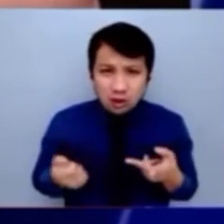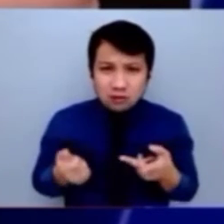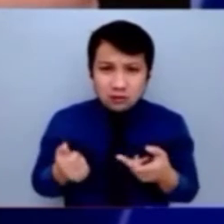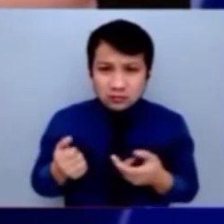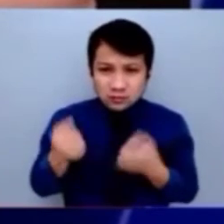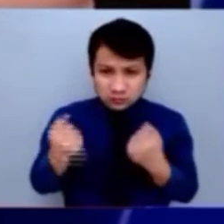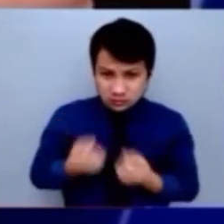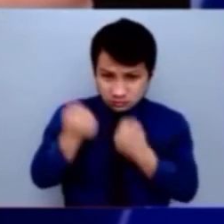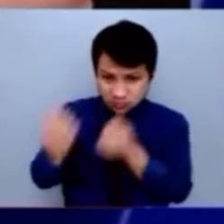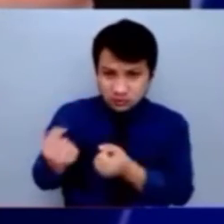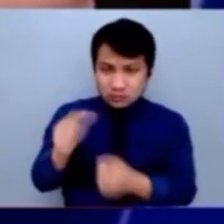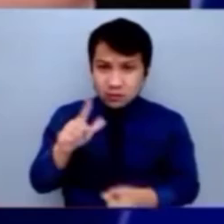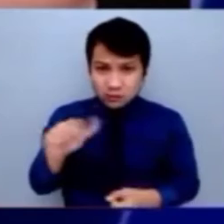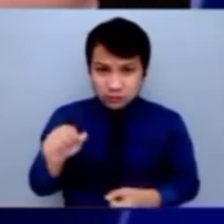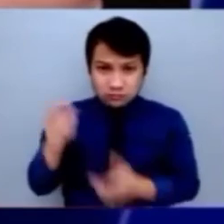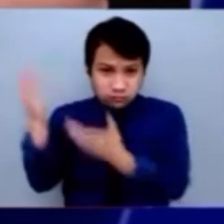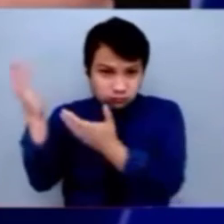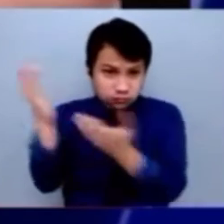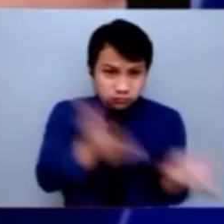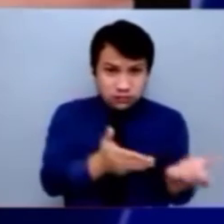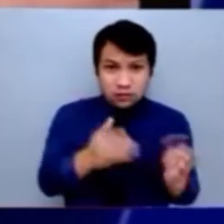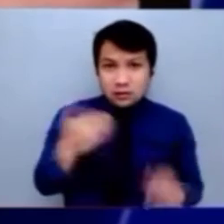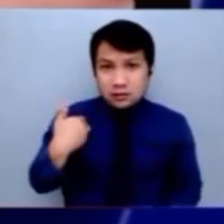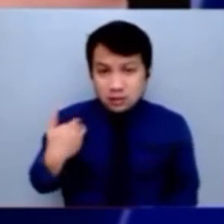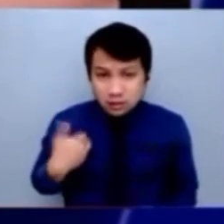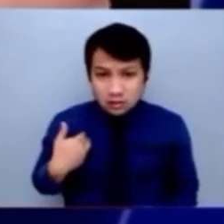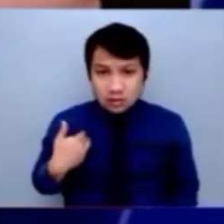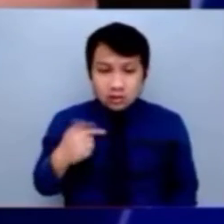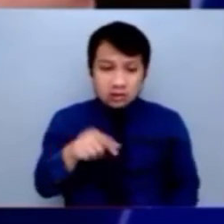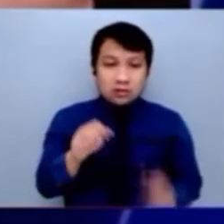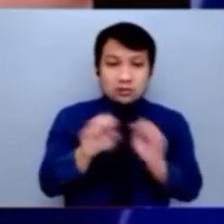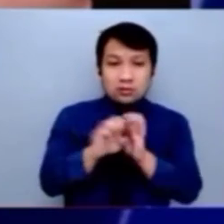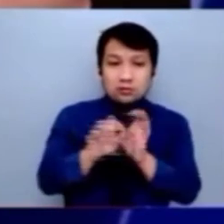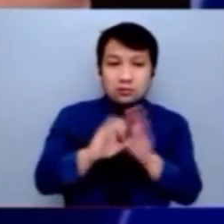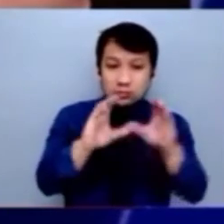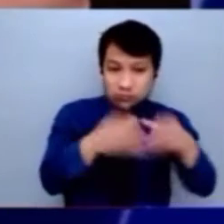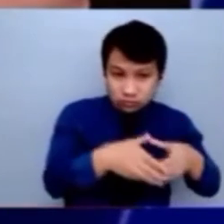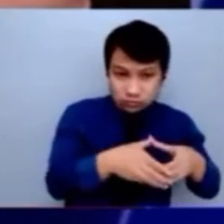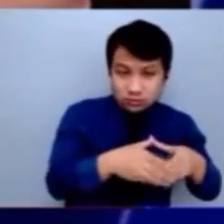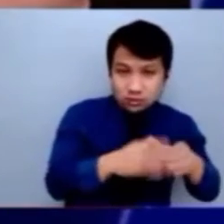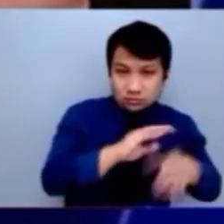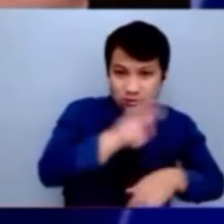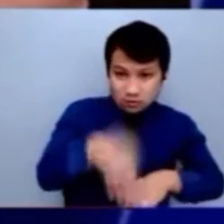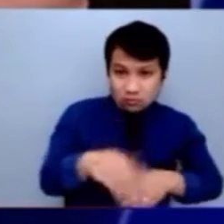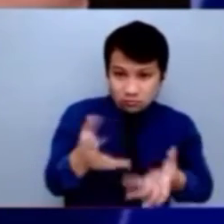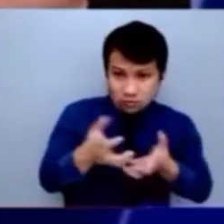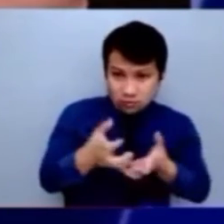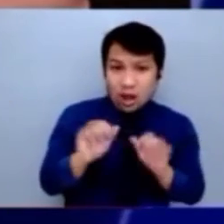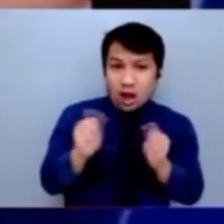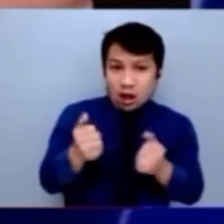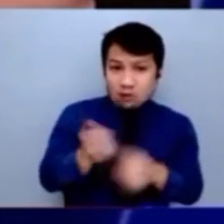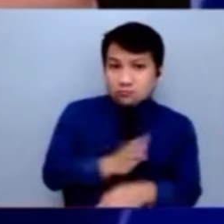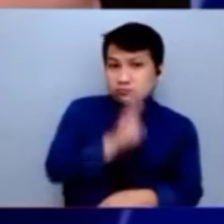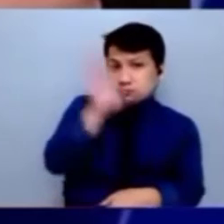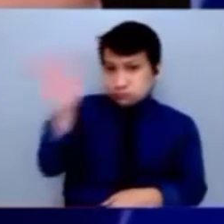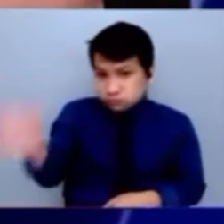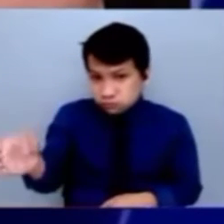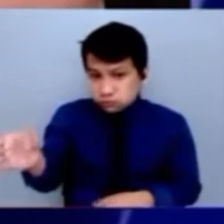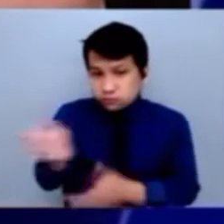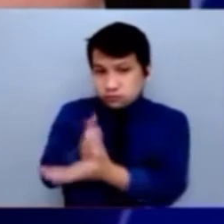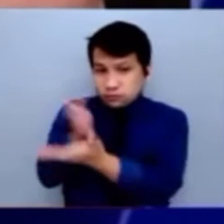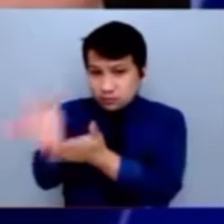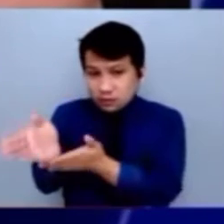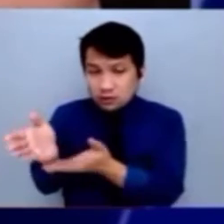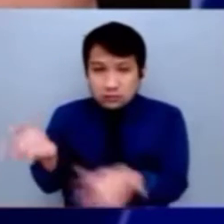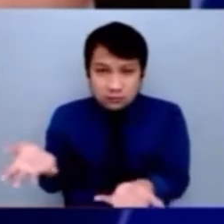Hindi idawagsak sa kanila yung tulong? Kunwari may grupo dito sa Manila na gustong tumulong, paano didiretso sila dun sa mga liblib na lugar? Ganun na lang ba?